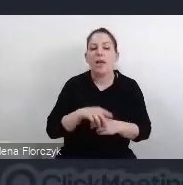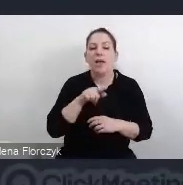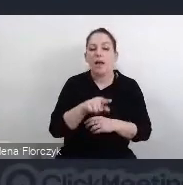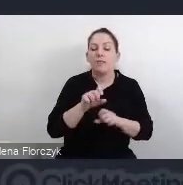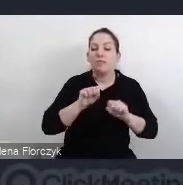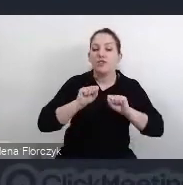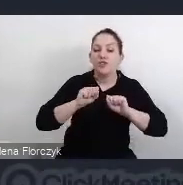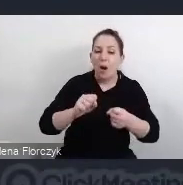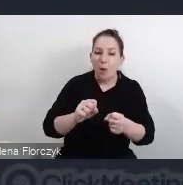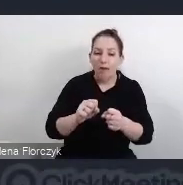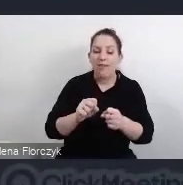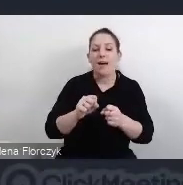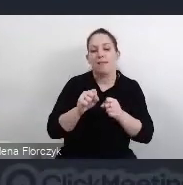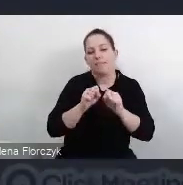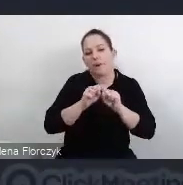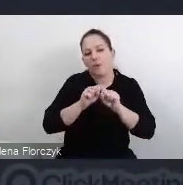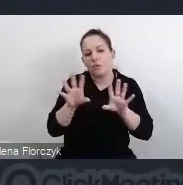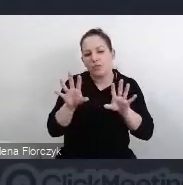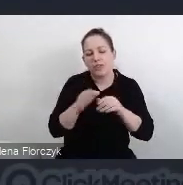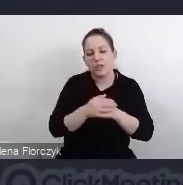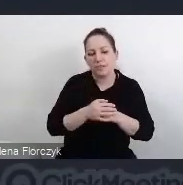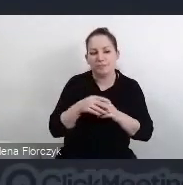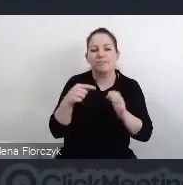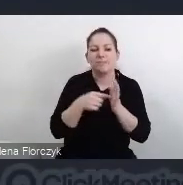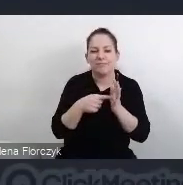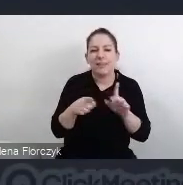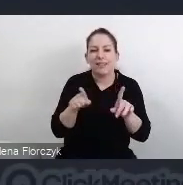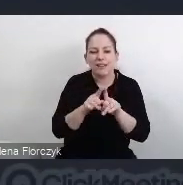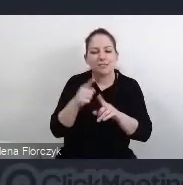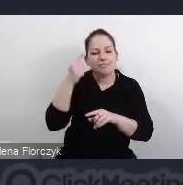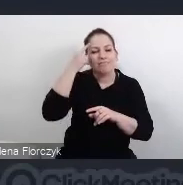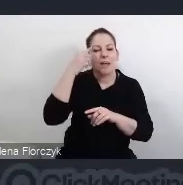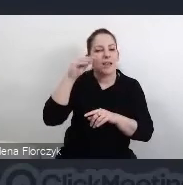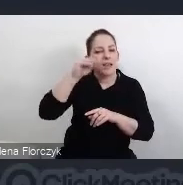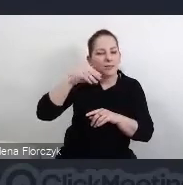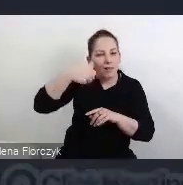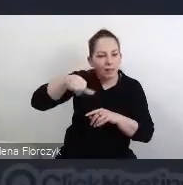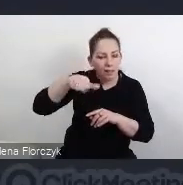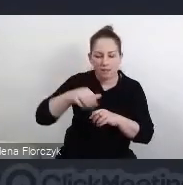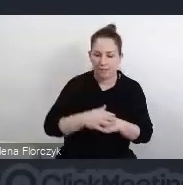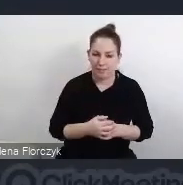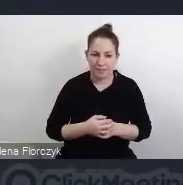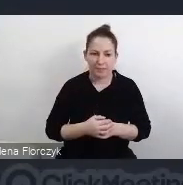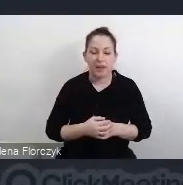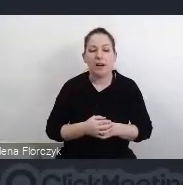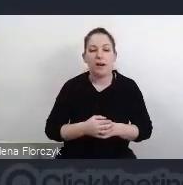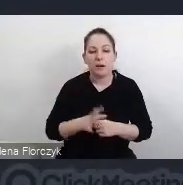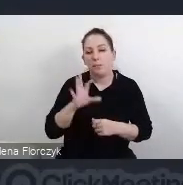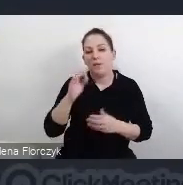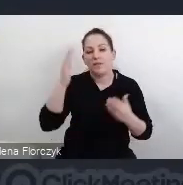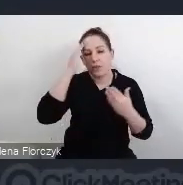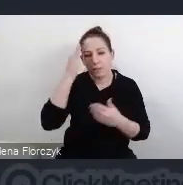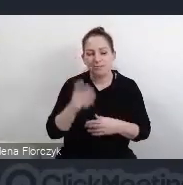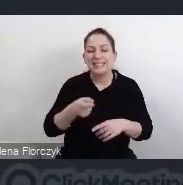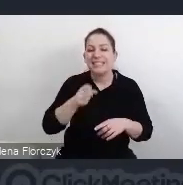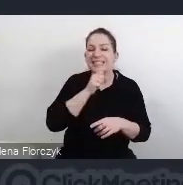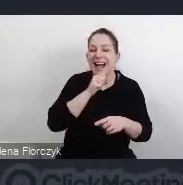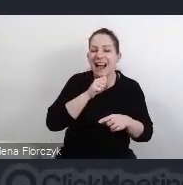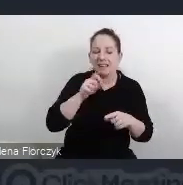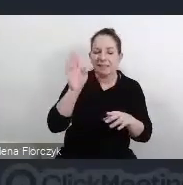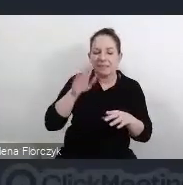działania, oczywiście tu też należy wspomnieć o jeszcze jednej rzeczy, bo wiadomo, Stalowa Wola to przede